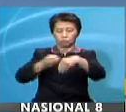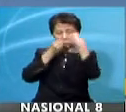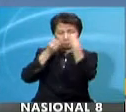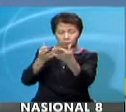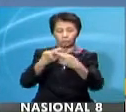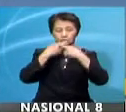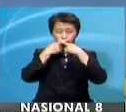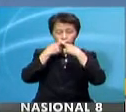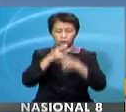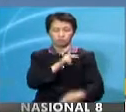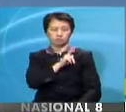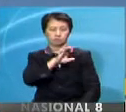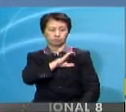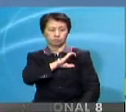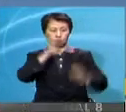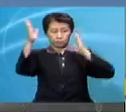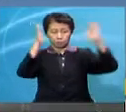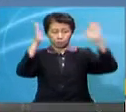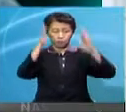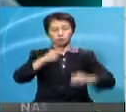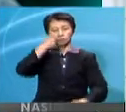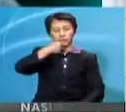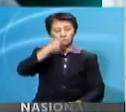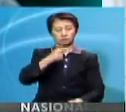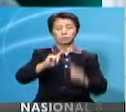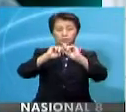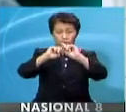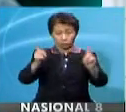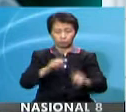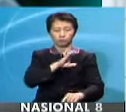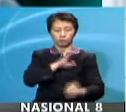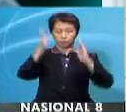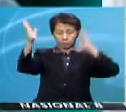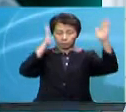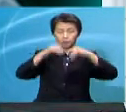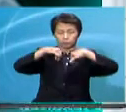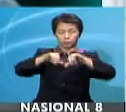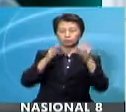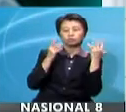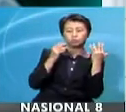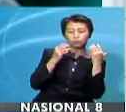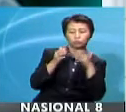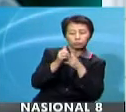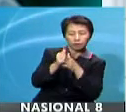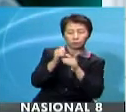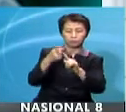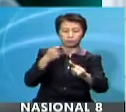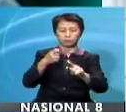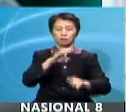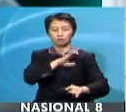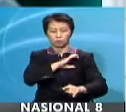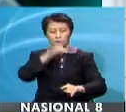sulit ketua polis negara Tan Sri Khalid Abu Bakar berkata bagaimanapun polis Malaysia masih menunggu panduan daripada polis